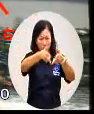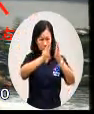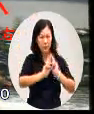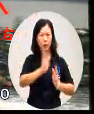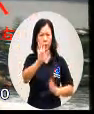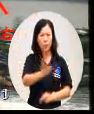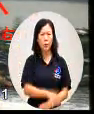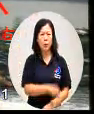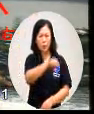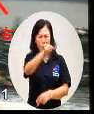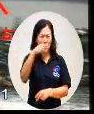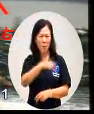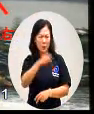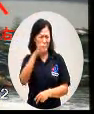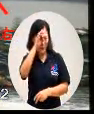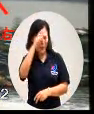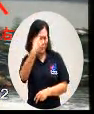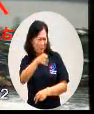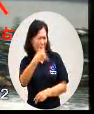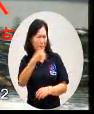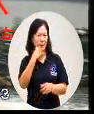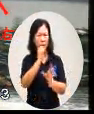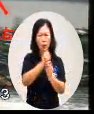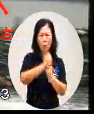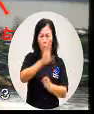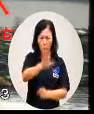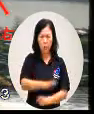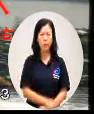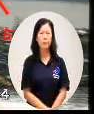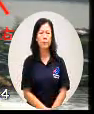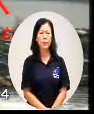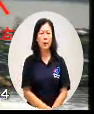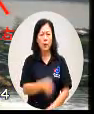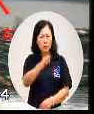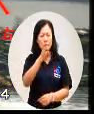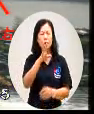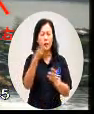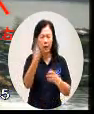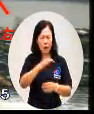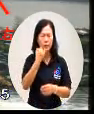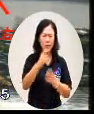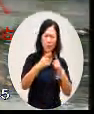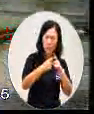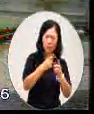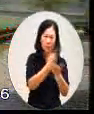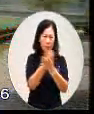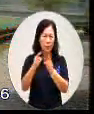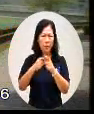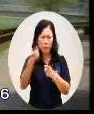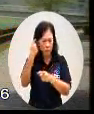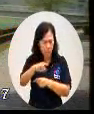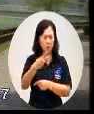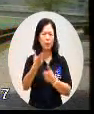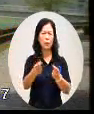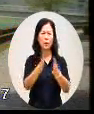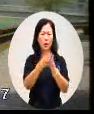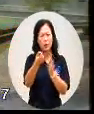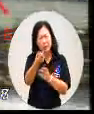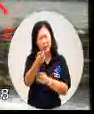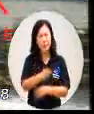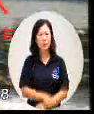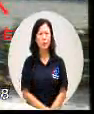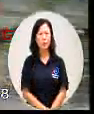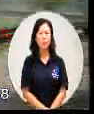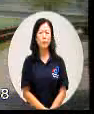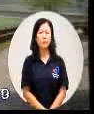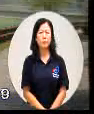这很难看的，在施工中的。所以市场在我这经费也好，百姓民也好哈，无偌济。回到前面的，回到前面的，我这